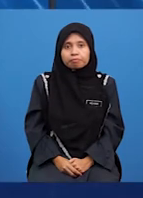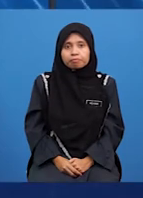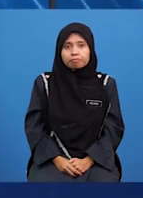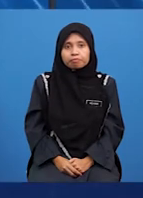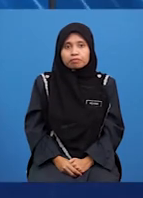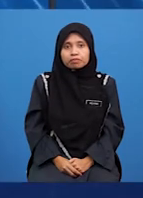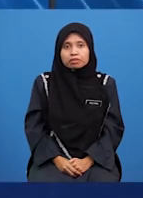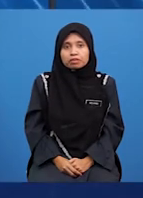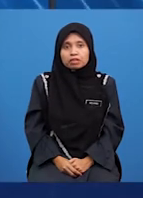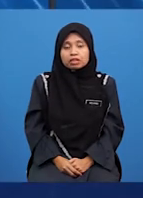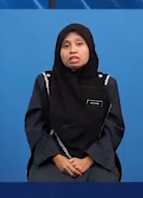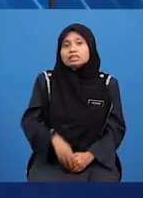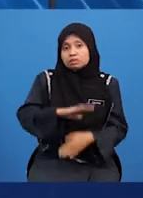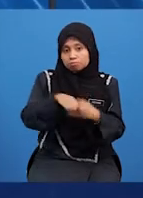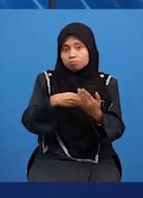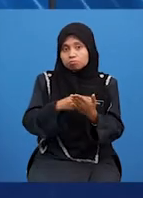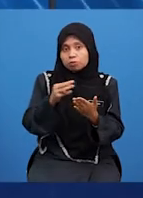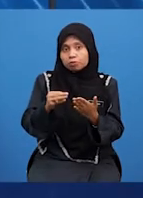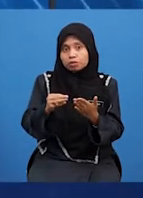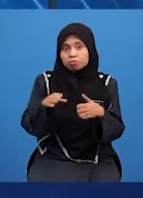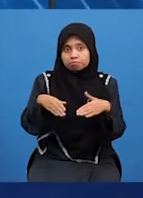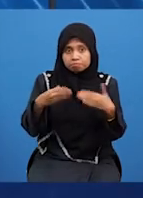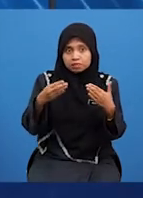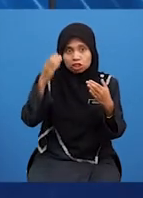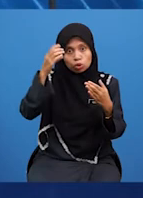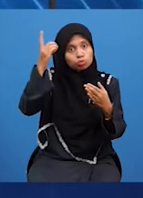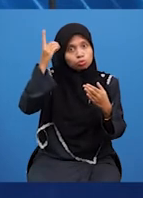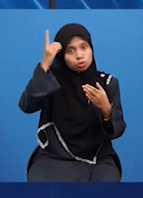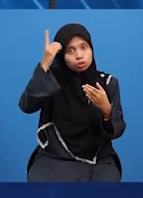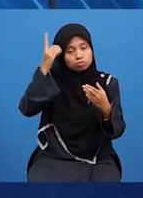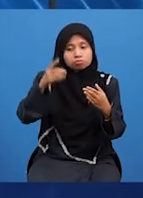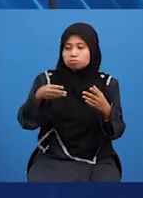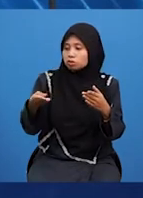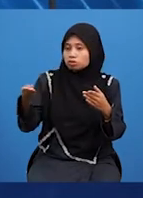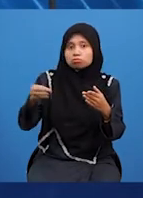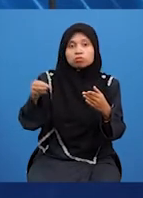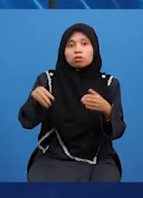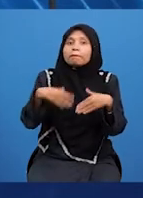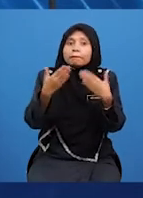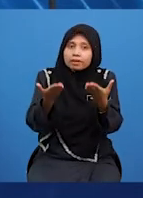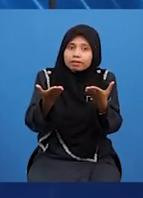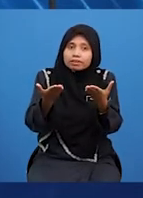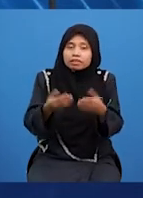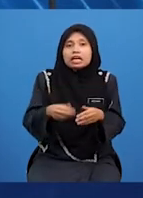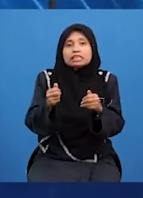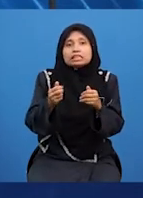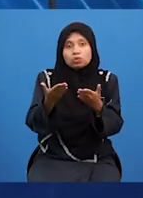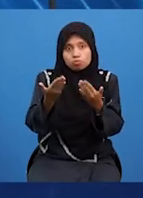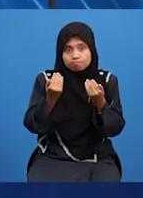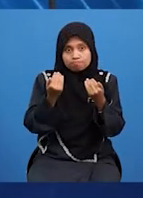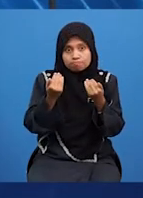Dons. Okey, pelajar-pelajar pula bagaimana? Tadi Cikgu Dons mahir. Pelajar-pelajar? Saya harapkan dengan